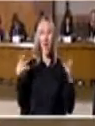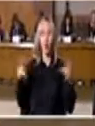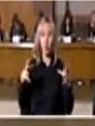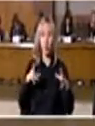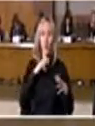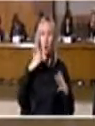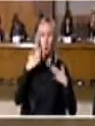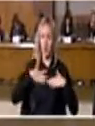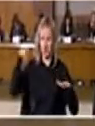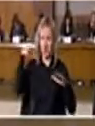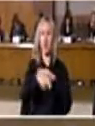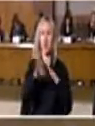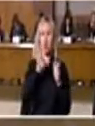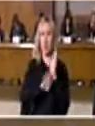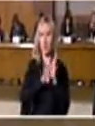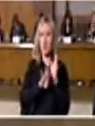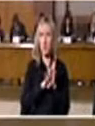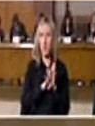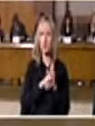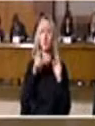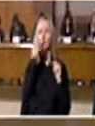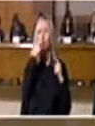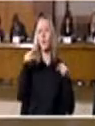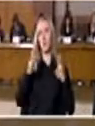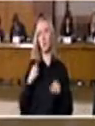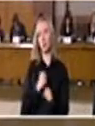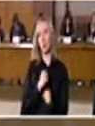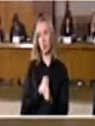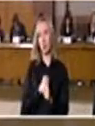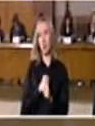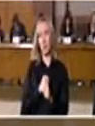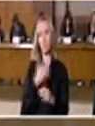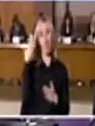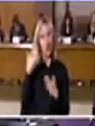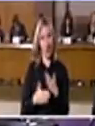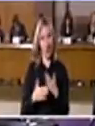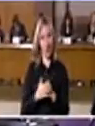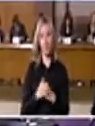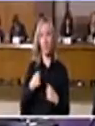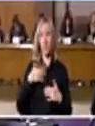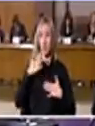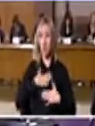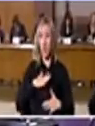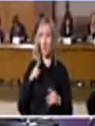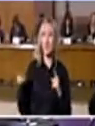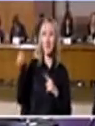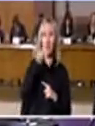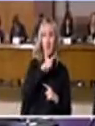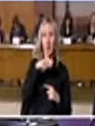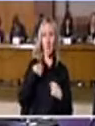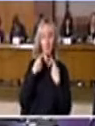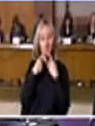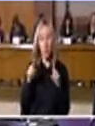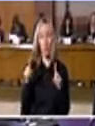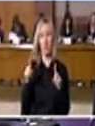želi da stane na put ovoj negativnoj pojavi, možemo da uradimo. I na kraju, želim sa vama da podelim moje